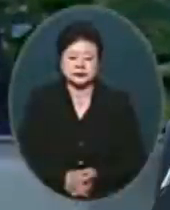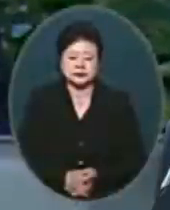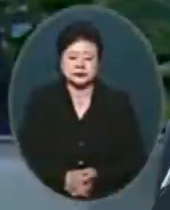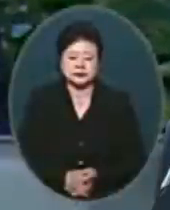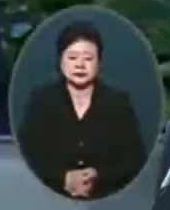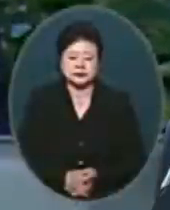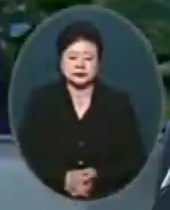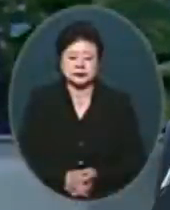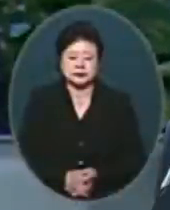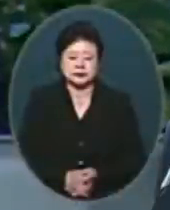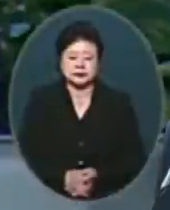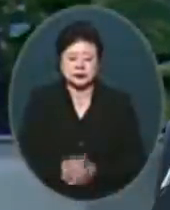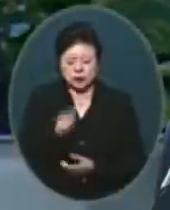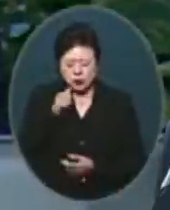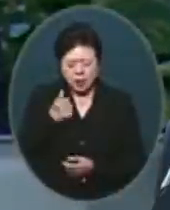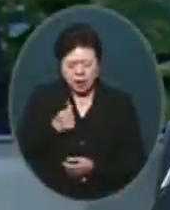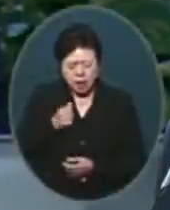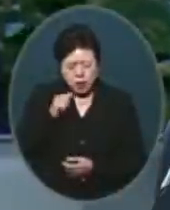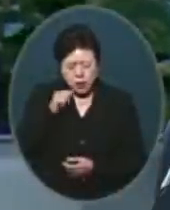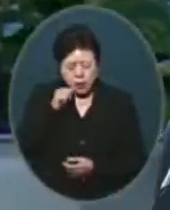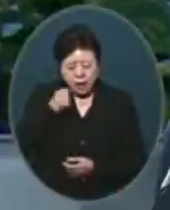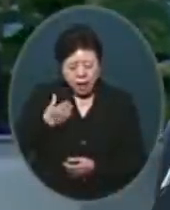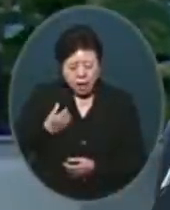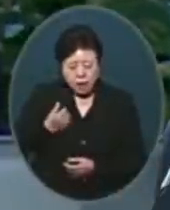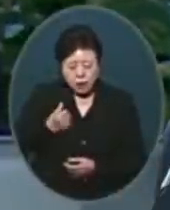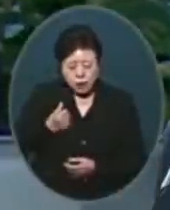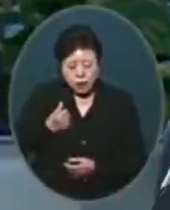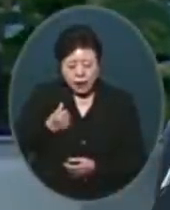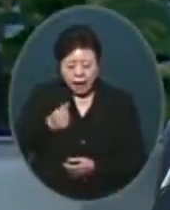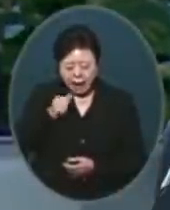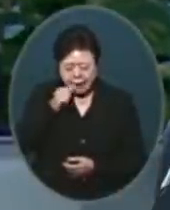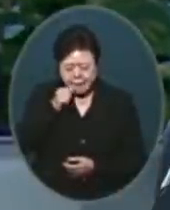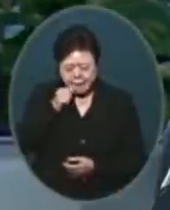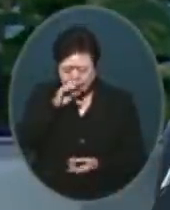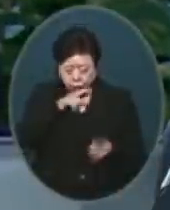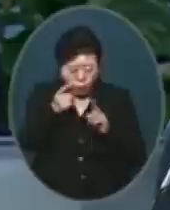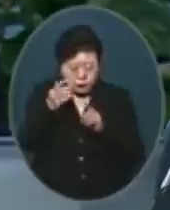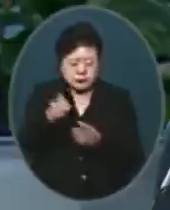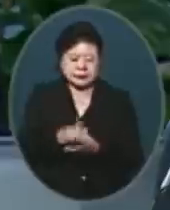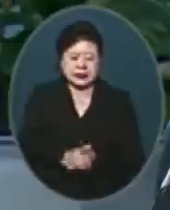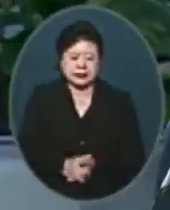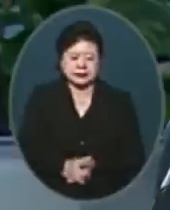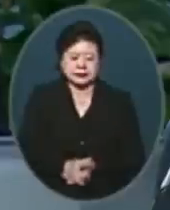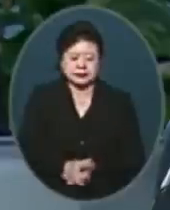여러분, 유방암으로 고생한 자매님이 고침을 받았습니다.